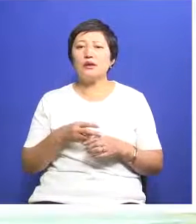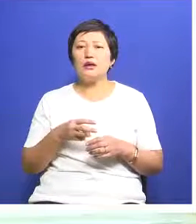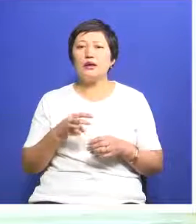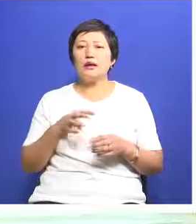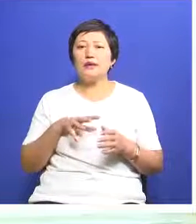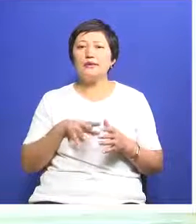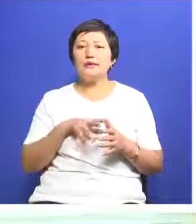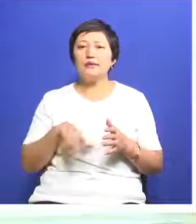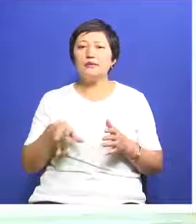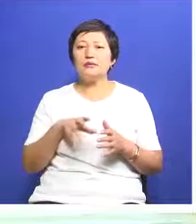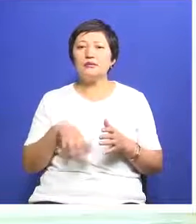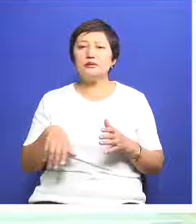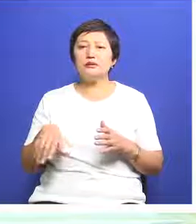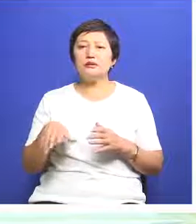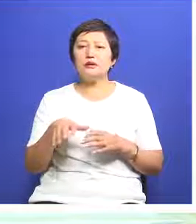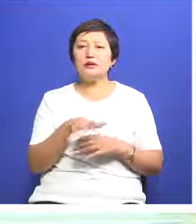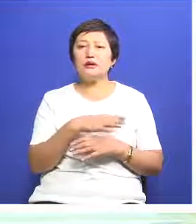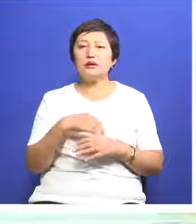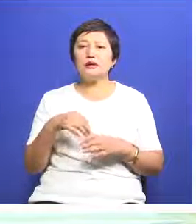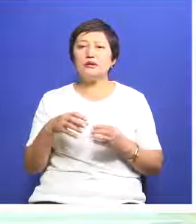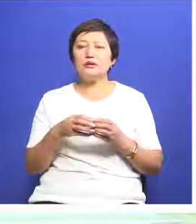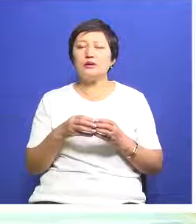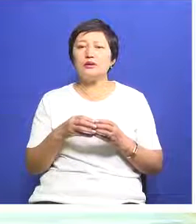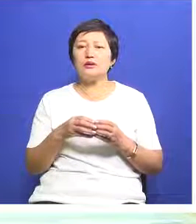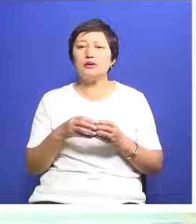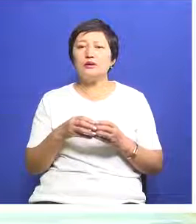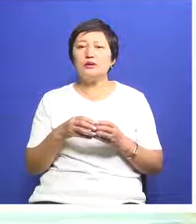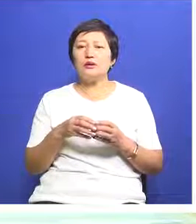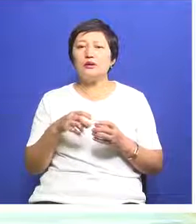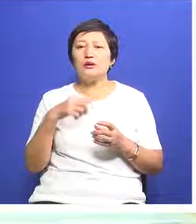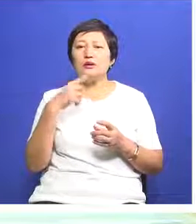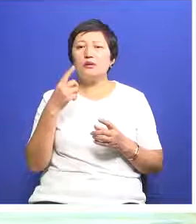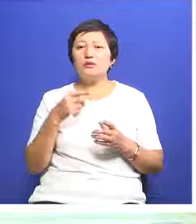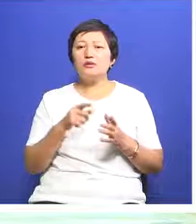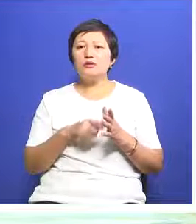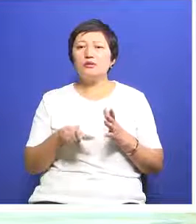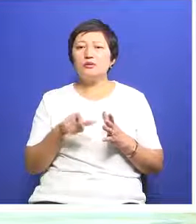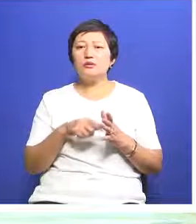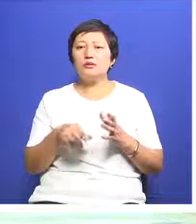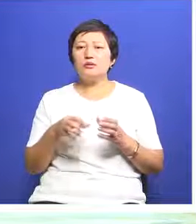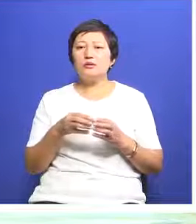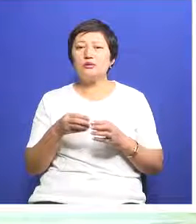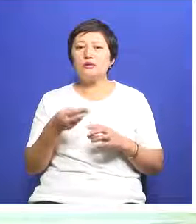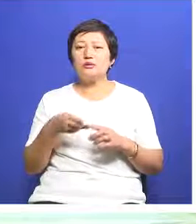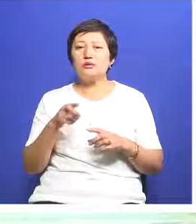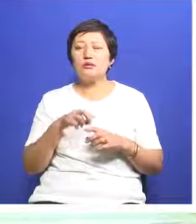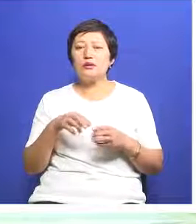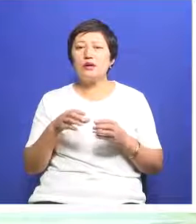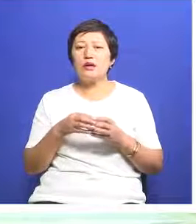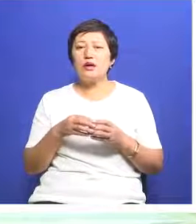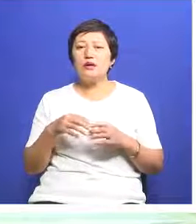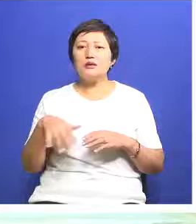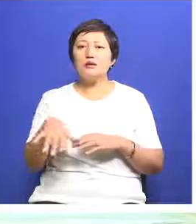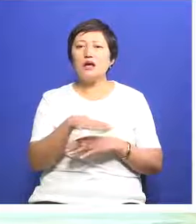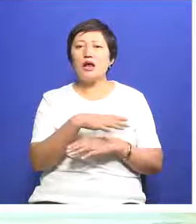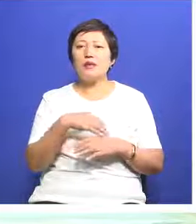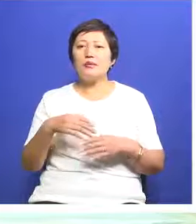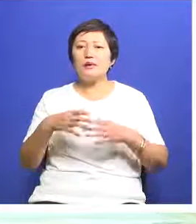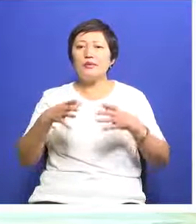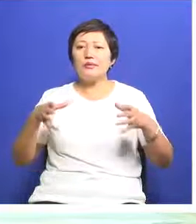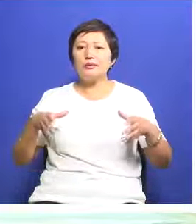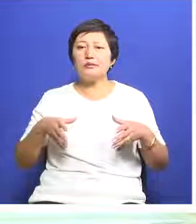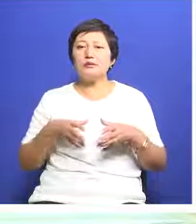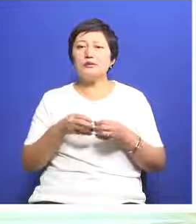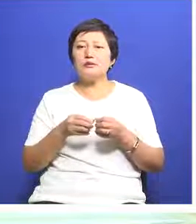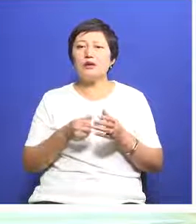5000-ға тарта халық тұрады. Ол 7 ұлт өкілінен тұрады. Жалпы отбасы